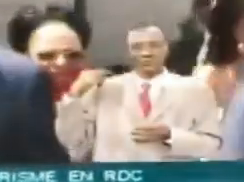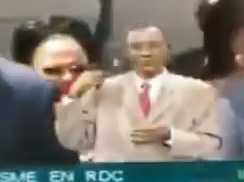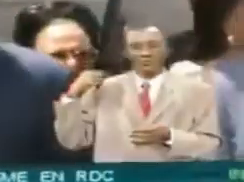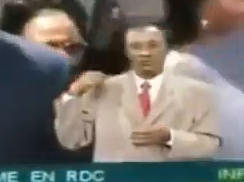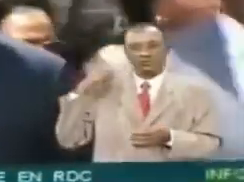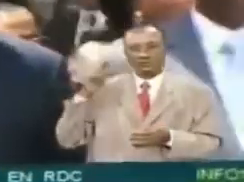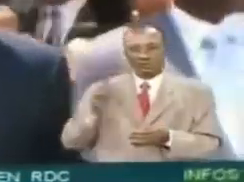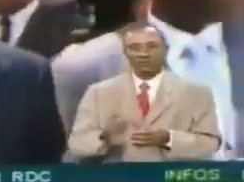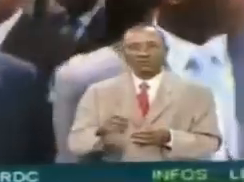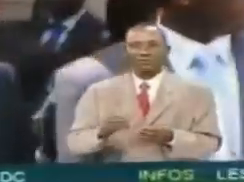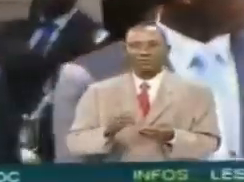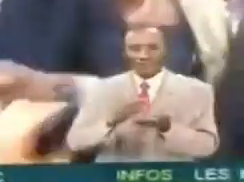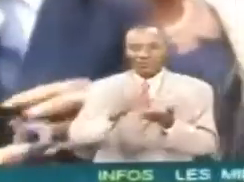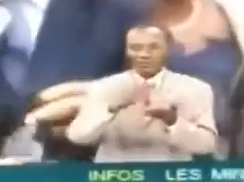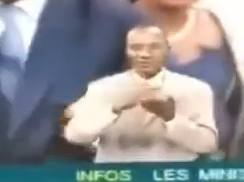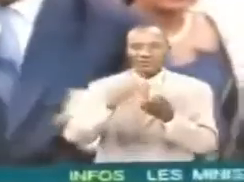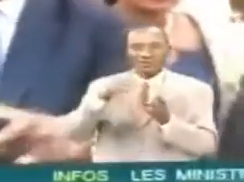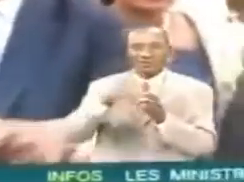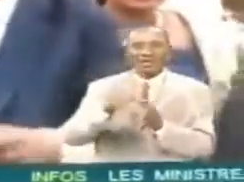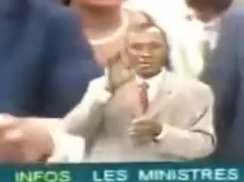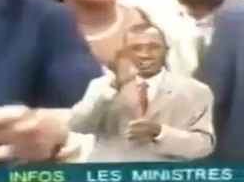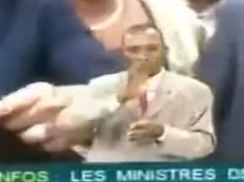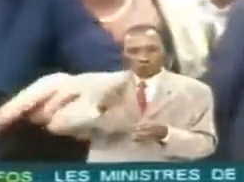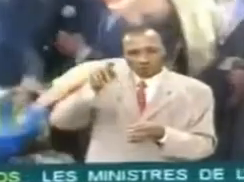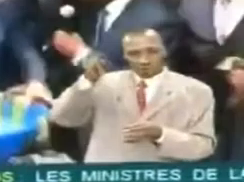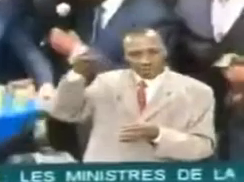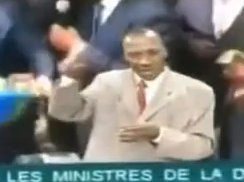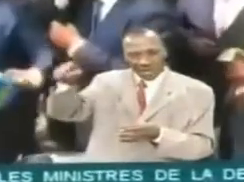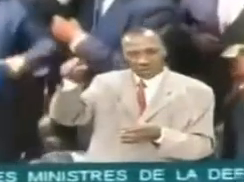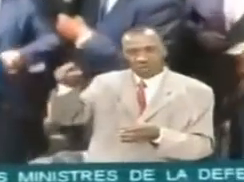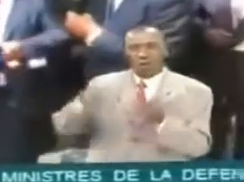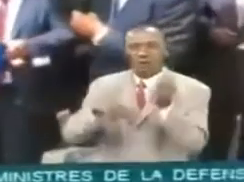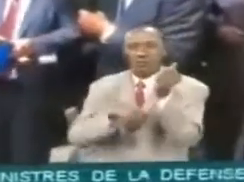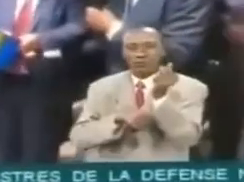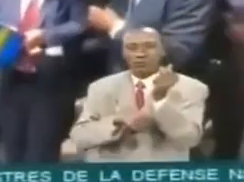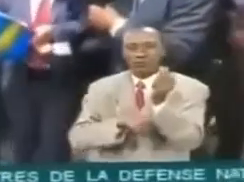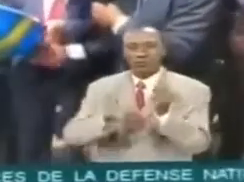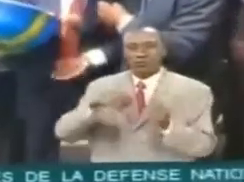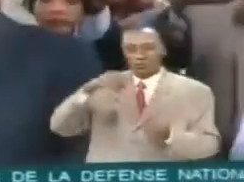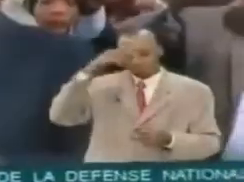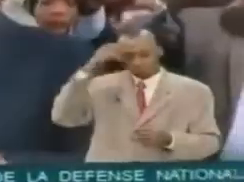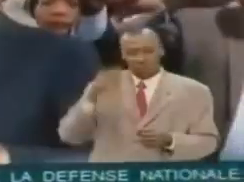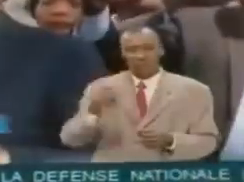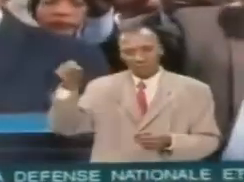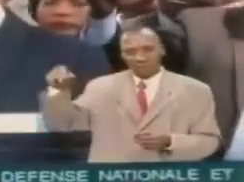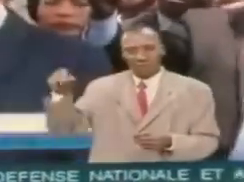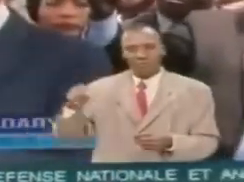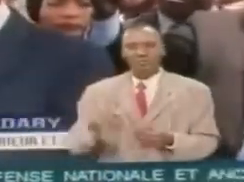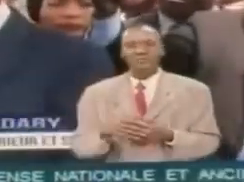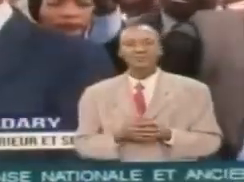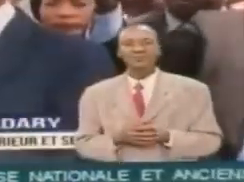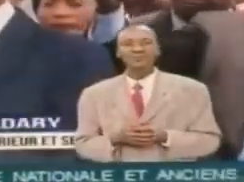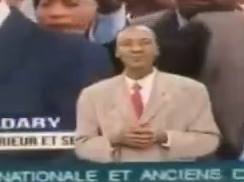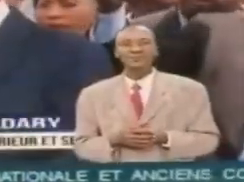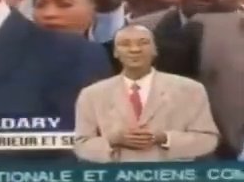de la distribution aux sinistrés, Emmanuel Ramazani Shadary a tapé du poing sur la table.